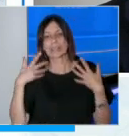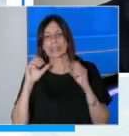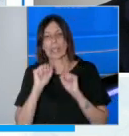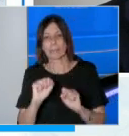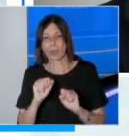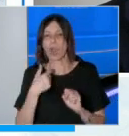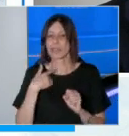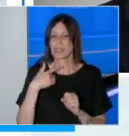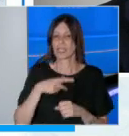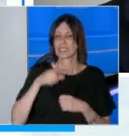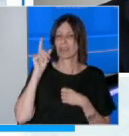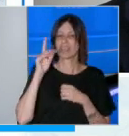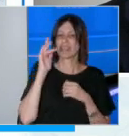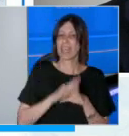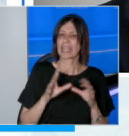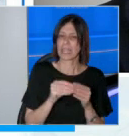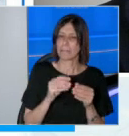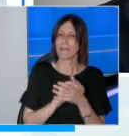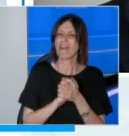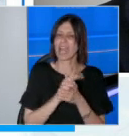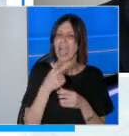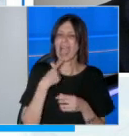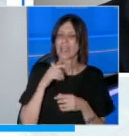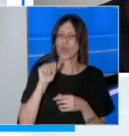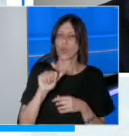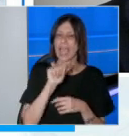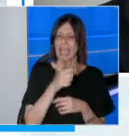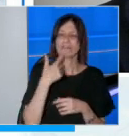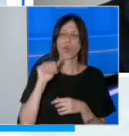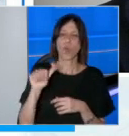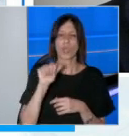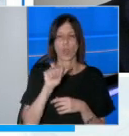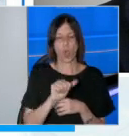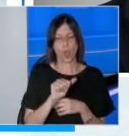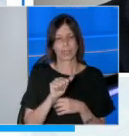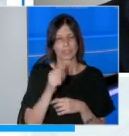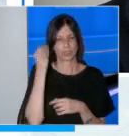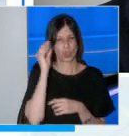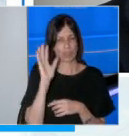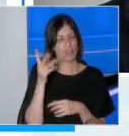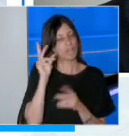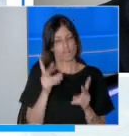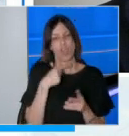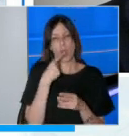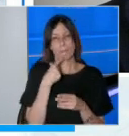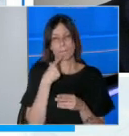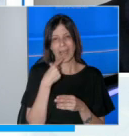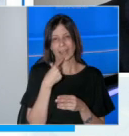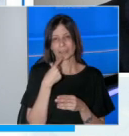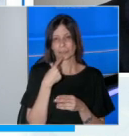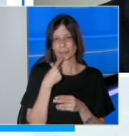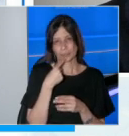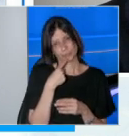אני הצבעתי נגד, יחד עם חבריי השרים אורי אריאל ואורי אורבך, זכרו לברכה. אז אפשר לומר, שי